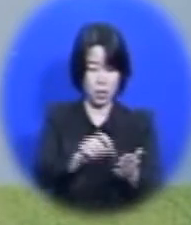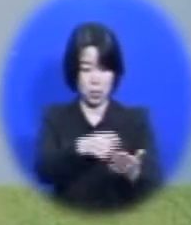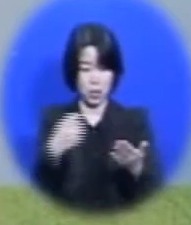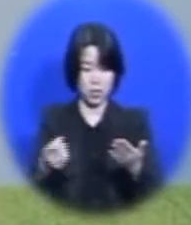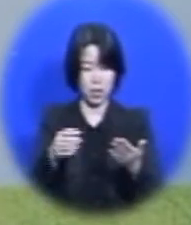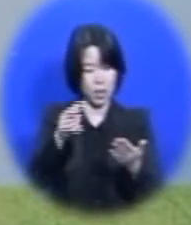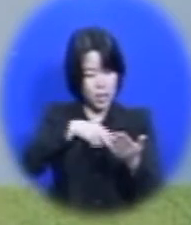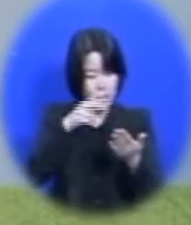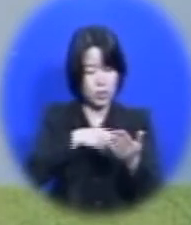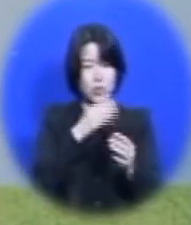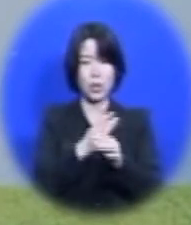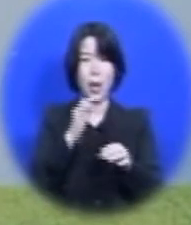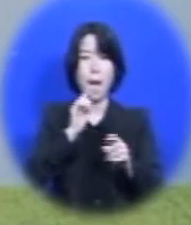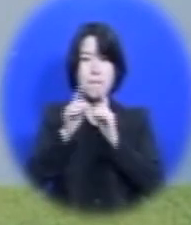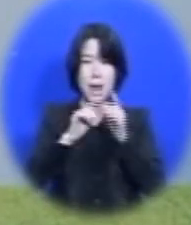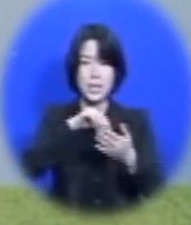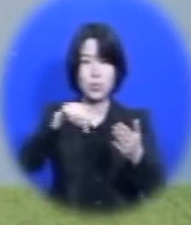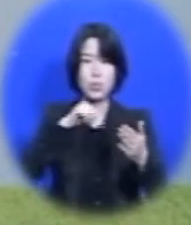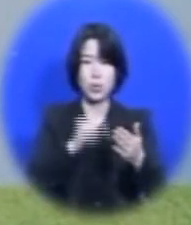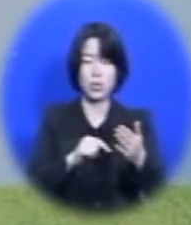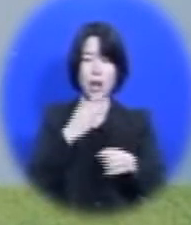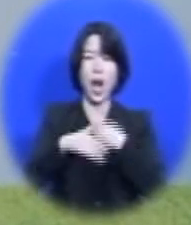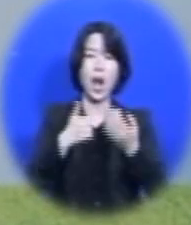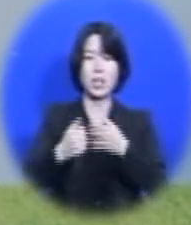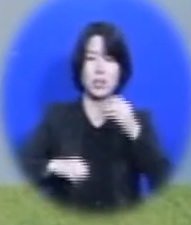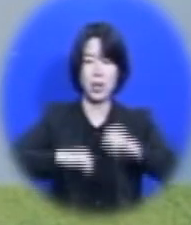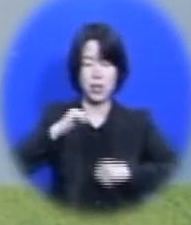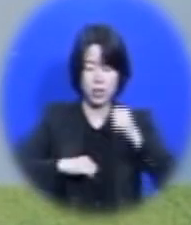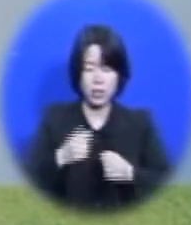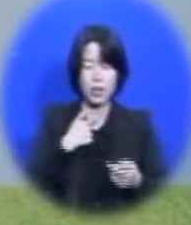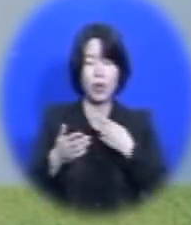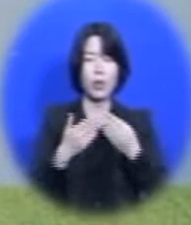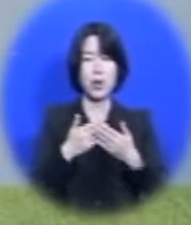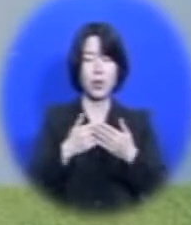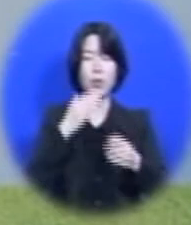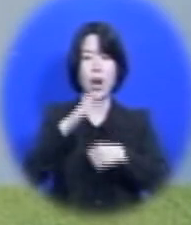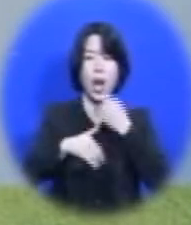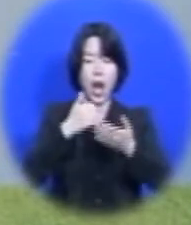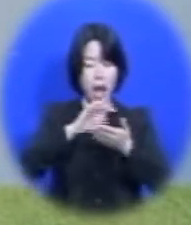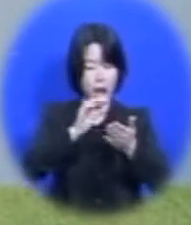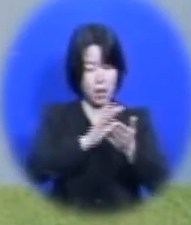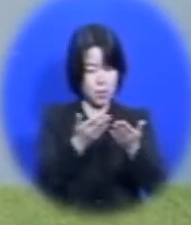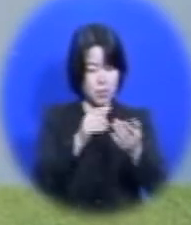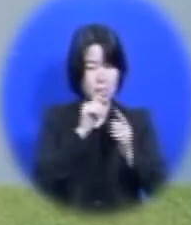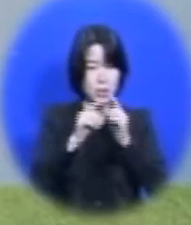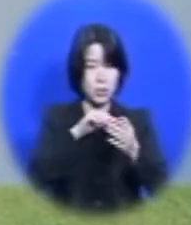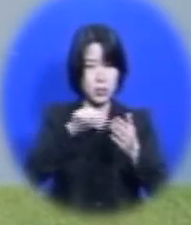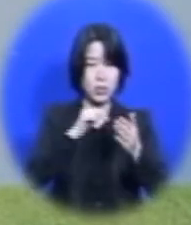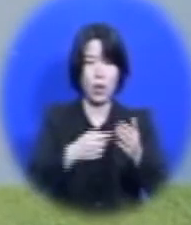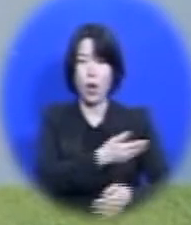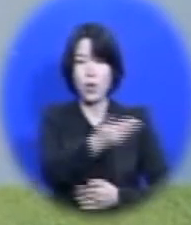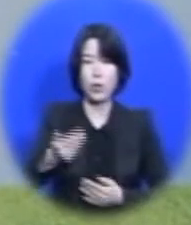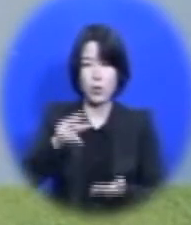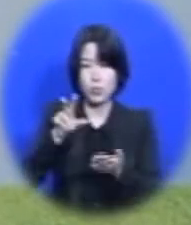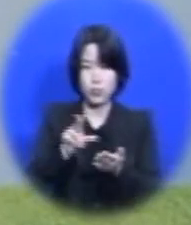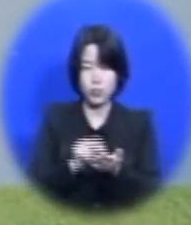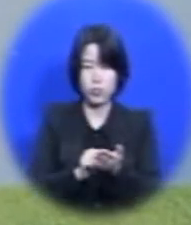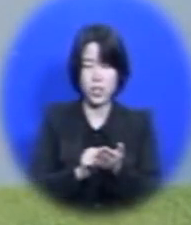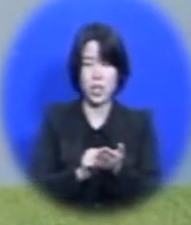읽다가 성경의 말씀 속에서 하나님의 역사를 경험하고 성경의 말씀 속에서 여러분의 문제에 대한 답을